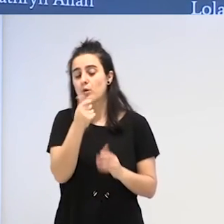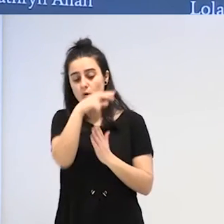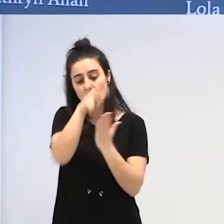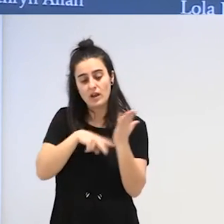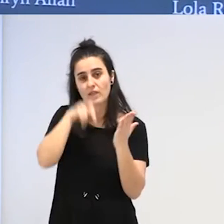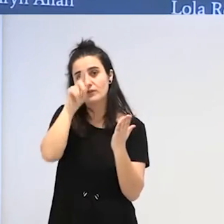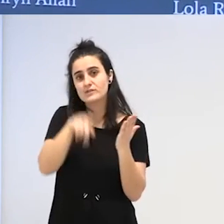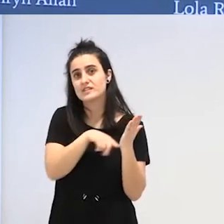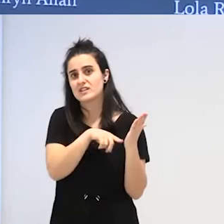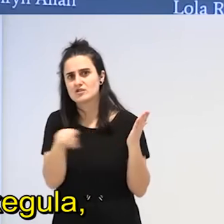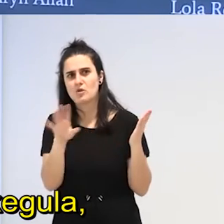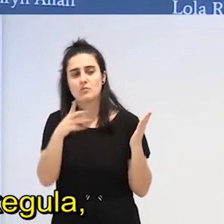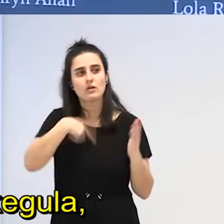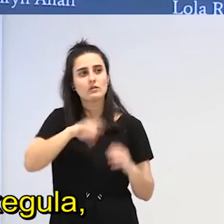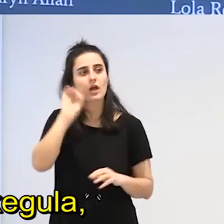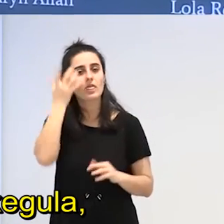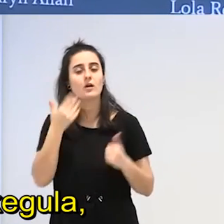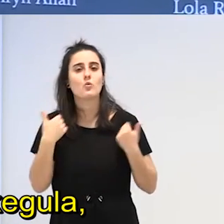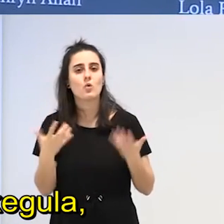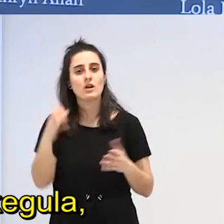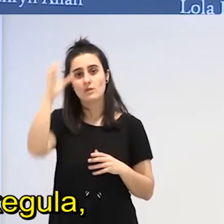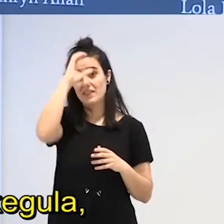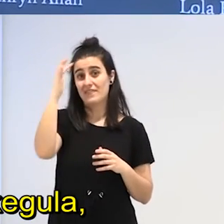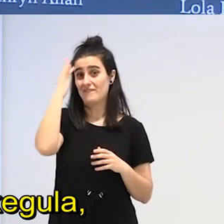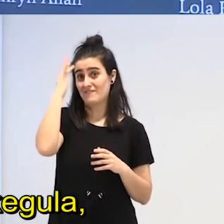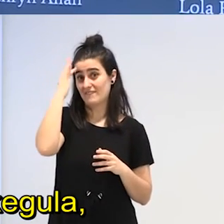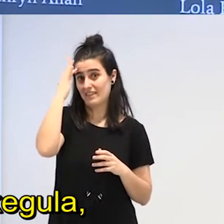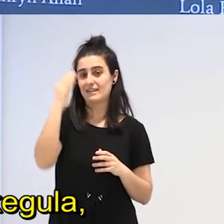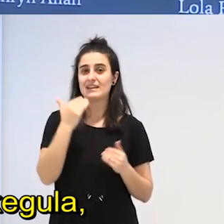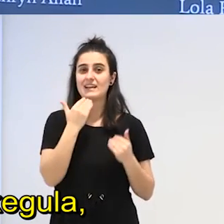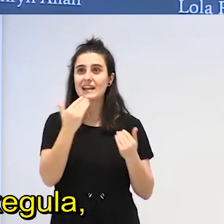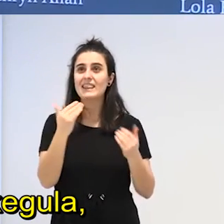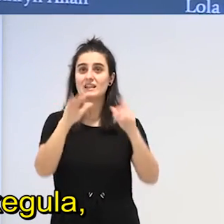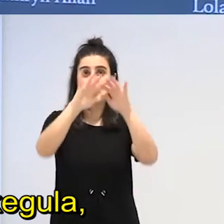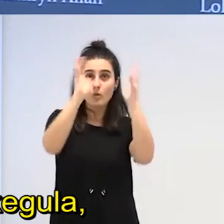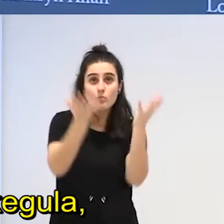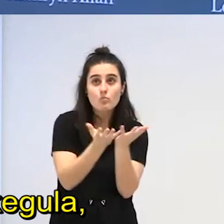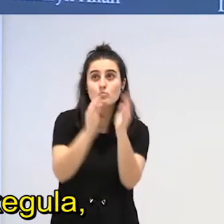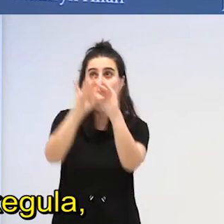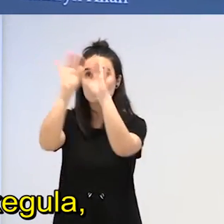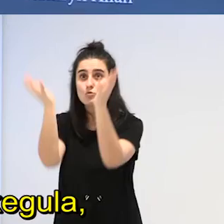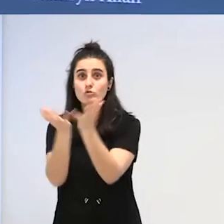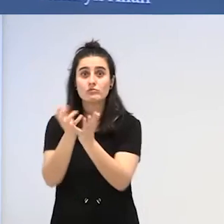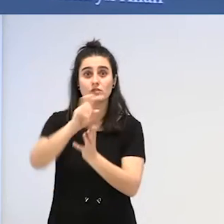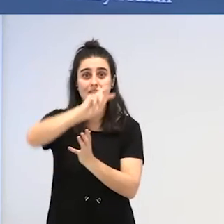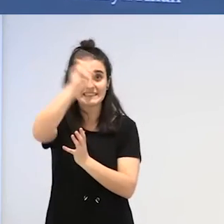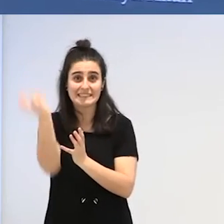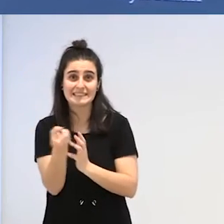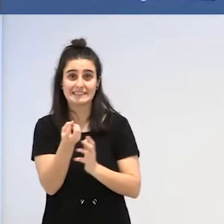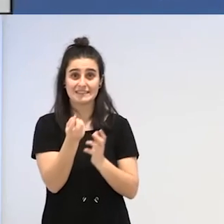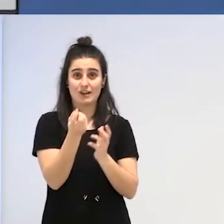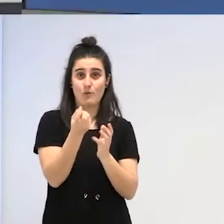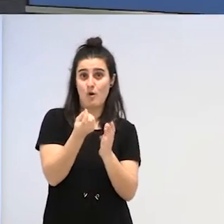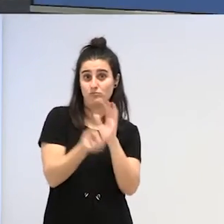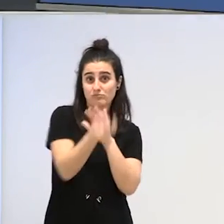eta daukagun ideia da zientzia fikzioaren bitartez mundu diferenteak irudikatu ditzakegula,